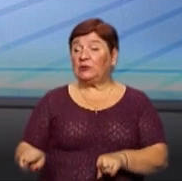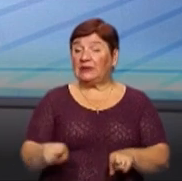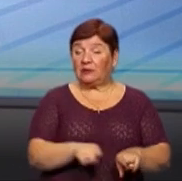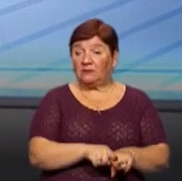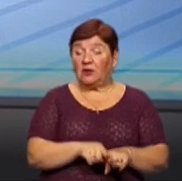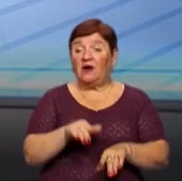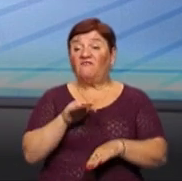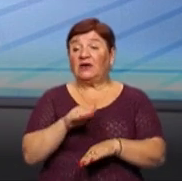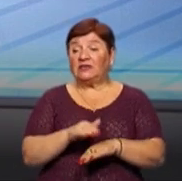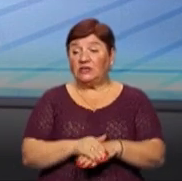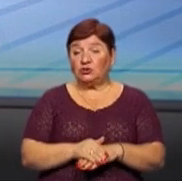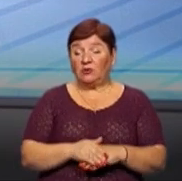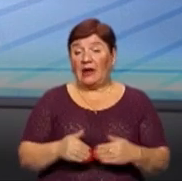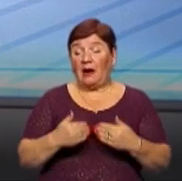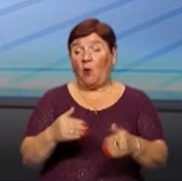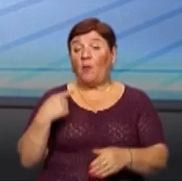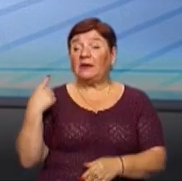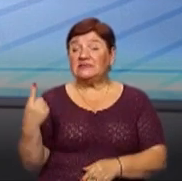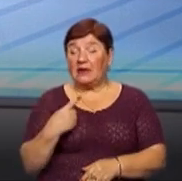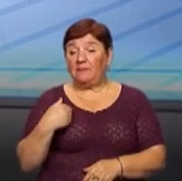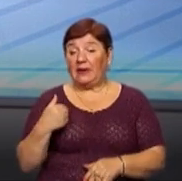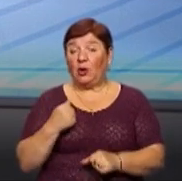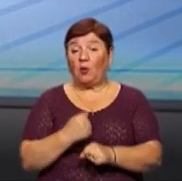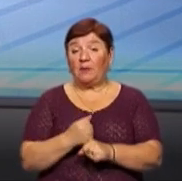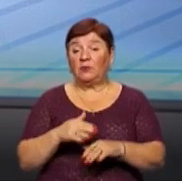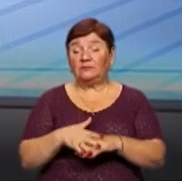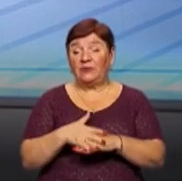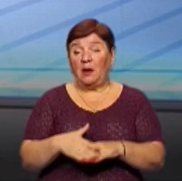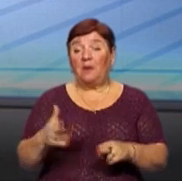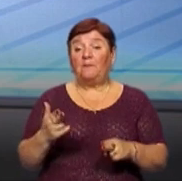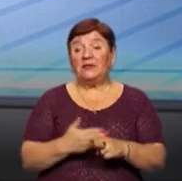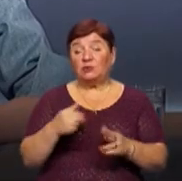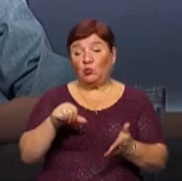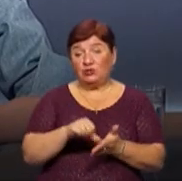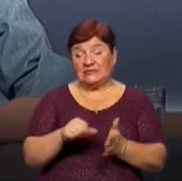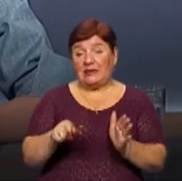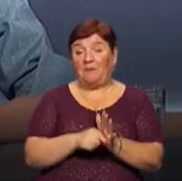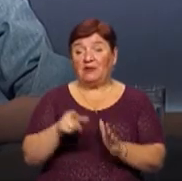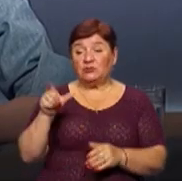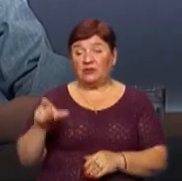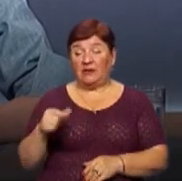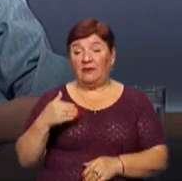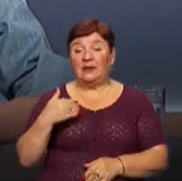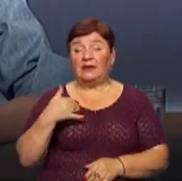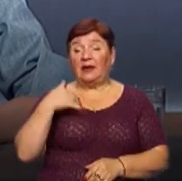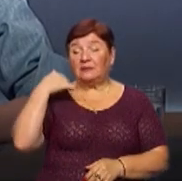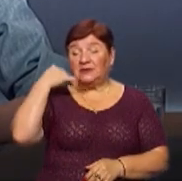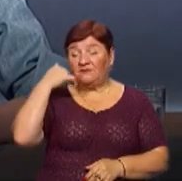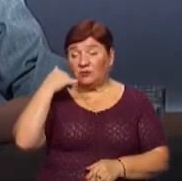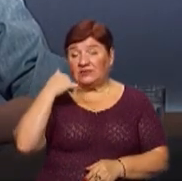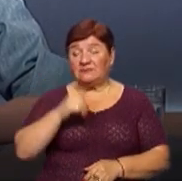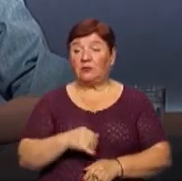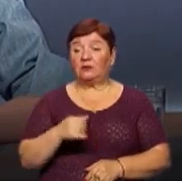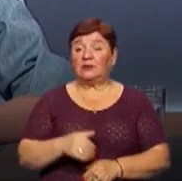І фактично спускається нам на областях, ми робимо це нарахування без участі пенсіонера. У нас є телефонний дзвінок, пані Анастасія,